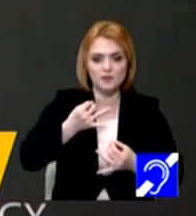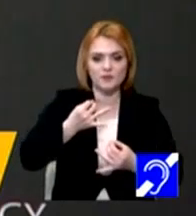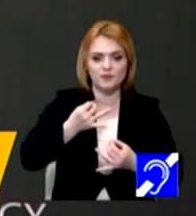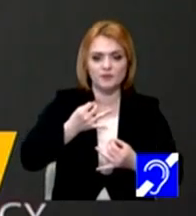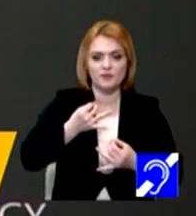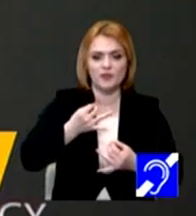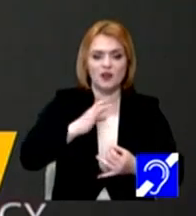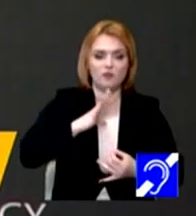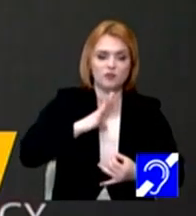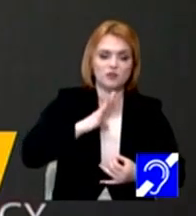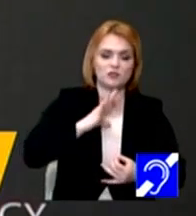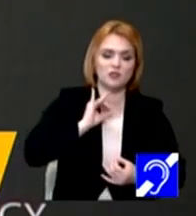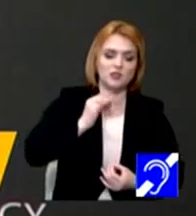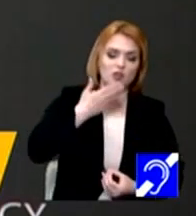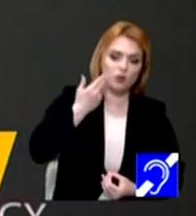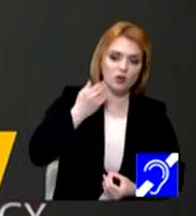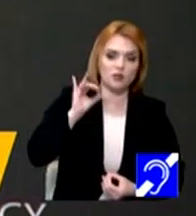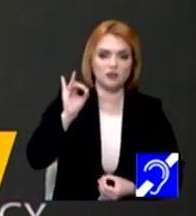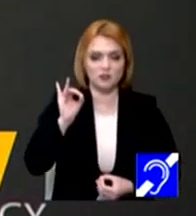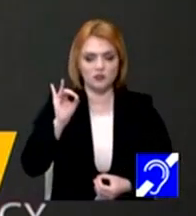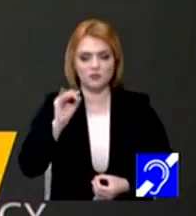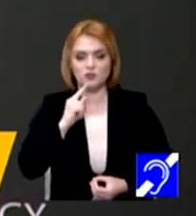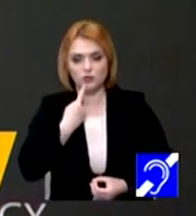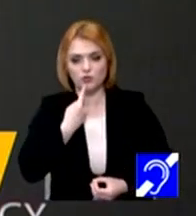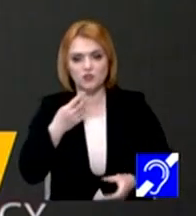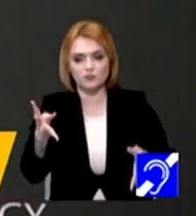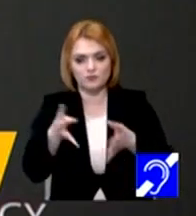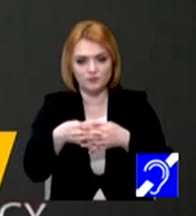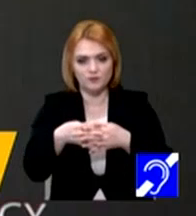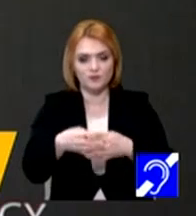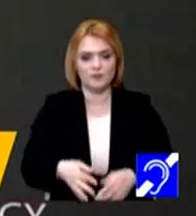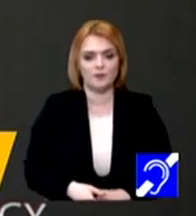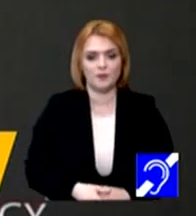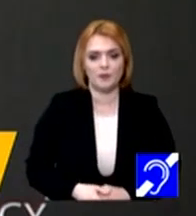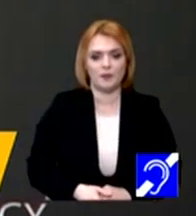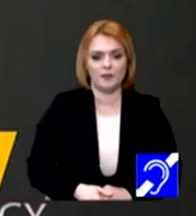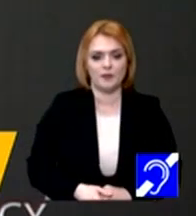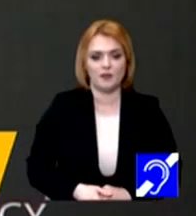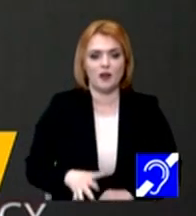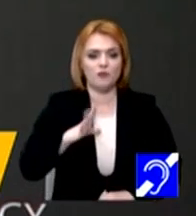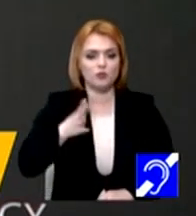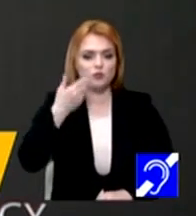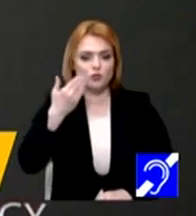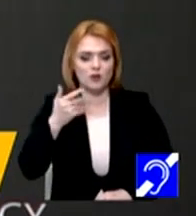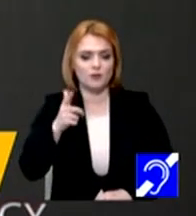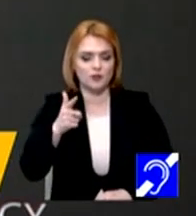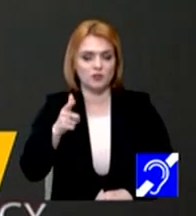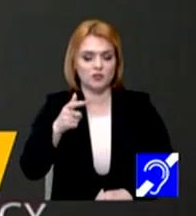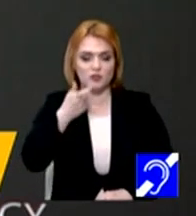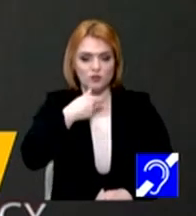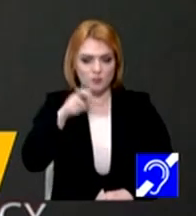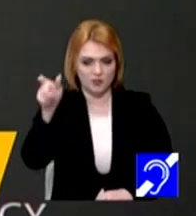was both easy and difficult. Easy because Minister